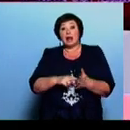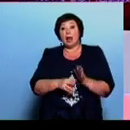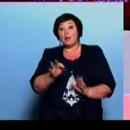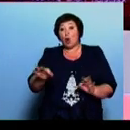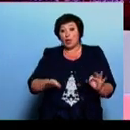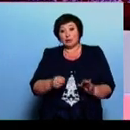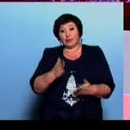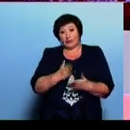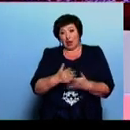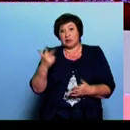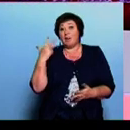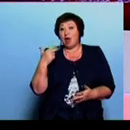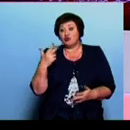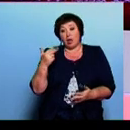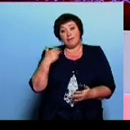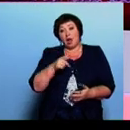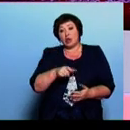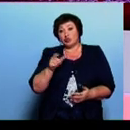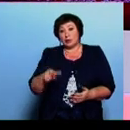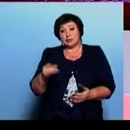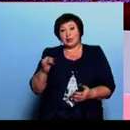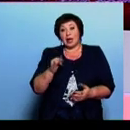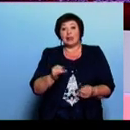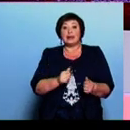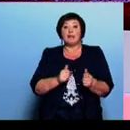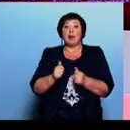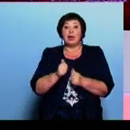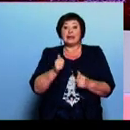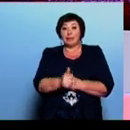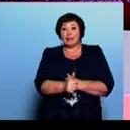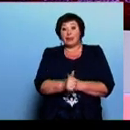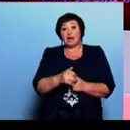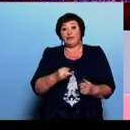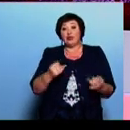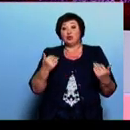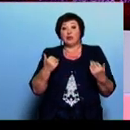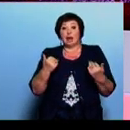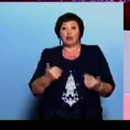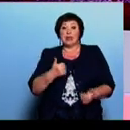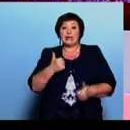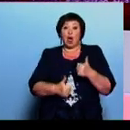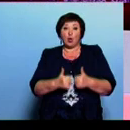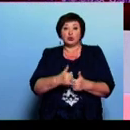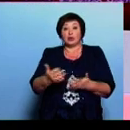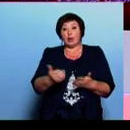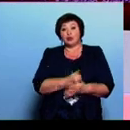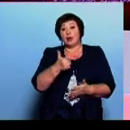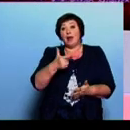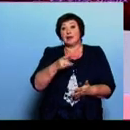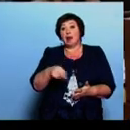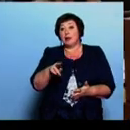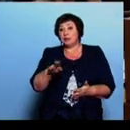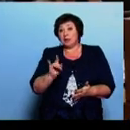реализовано в Можге и в Можгинском районе до конца этого года. Можгинцы стали победителями федеральных конкурсов и получили гранты на реализацию своих